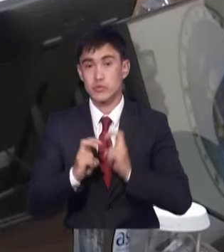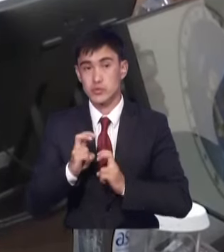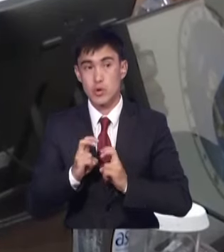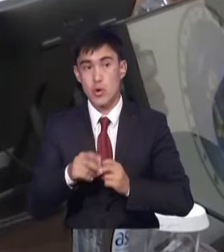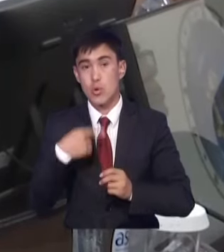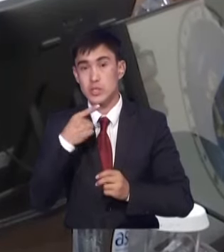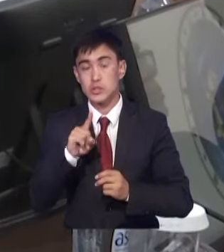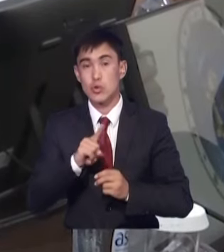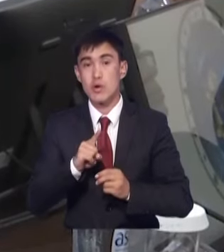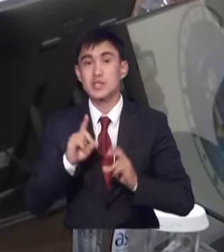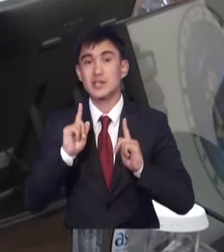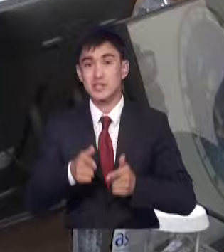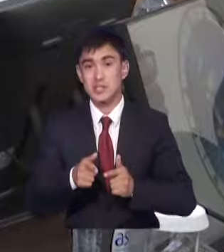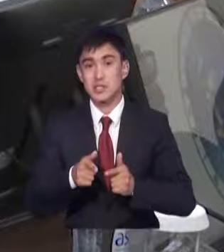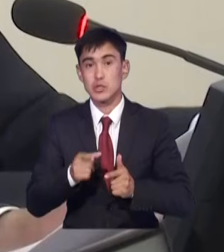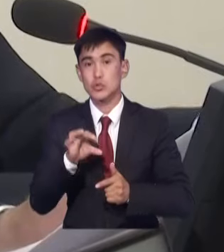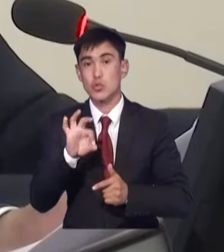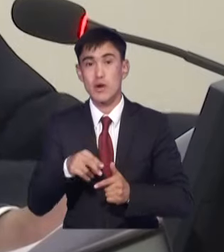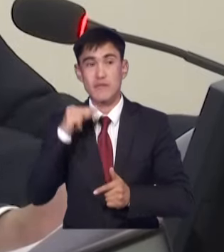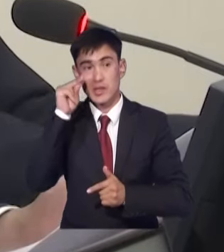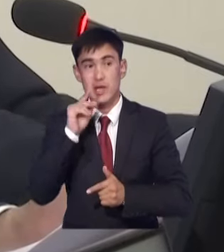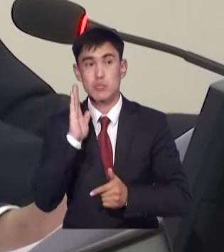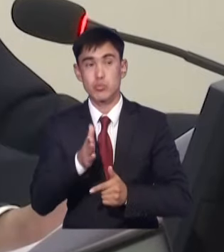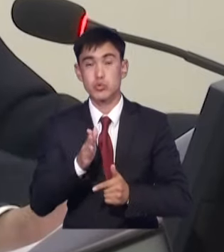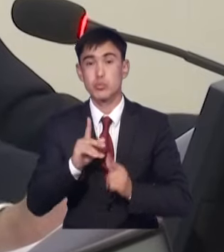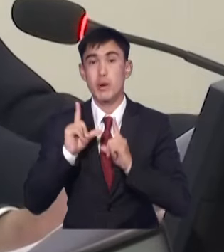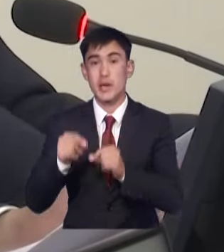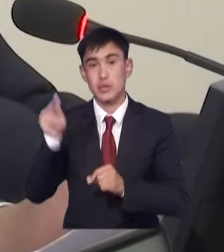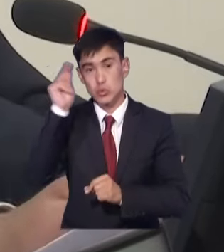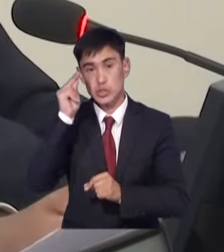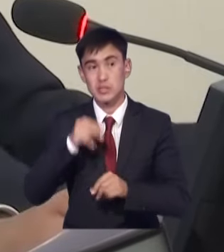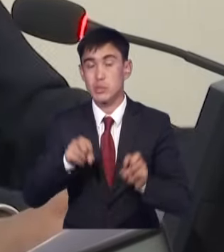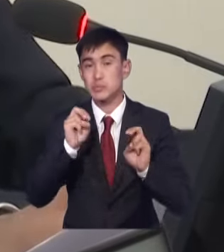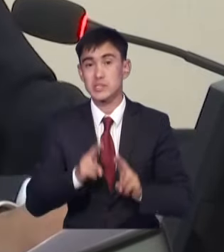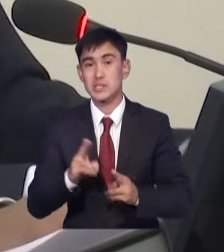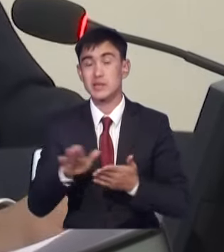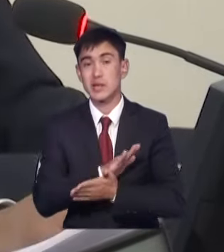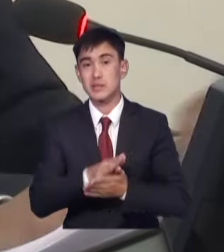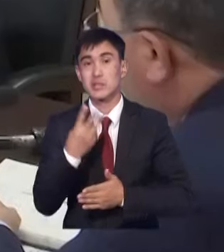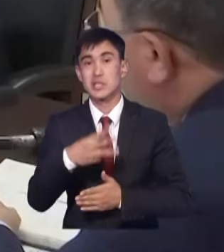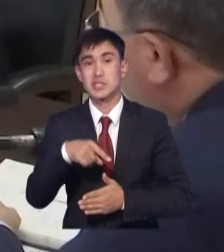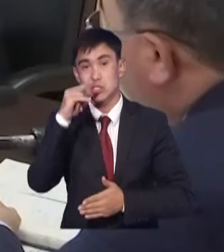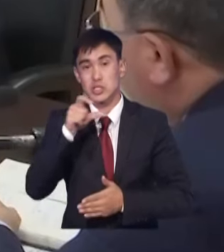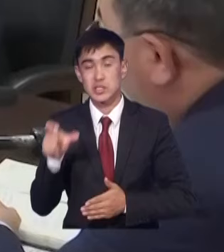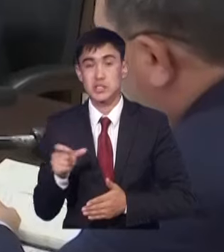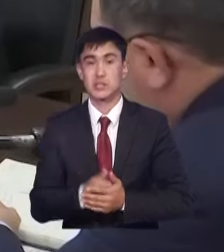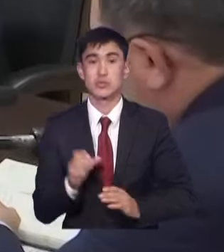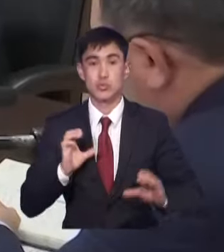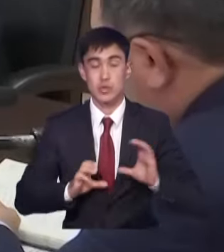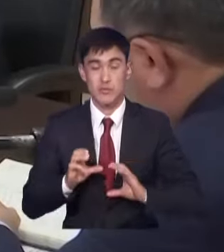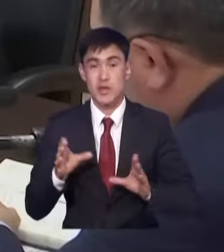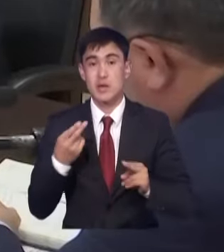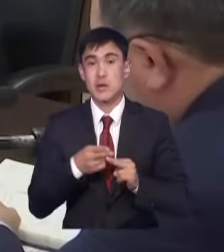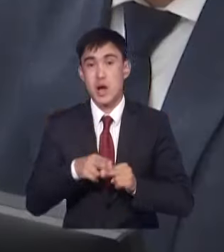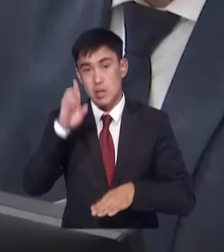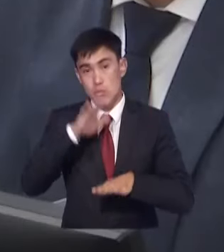он упомянул что в рамках соглашения Суар в Китае уже намереваются поехать обучаться по специальным грантам 30 казахстанских абитуриентов вместе с